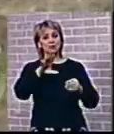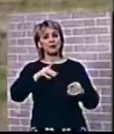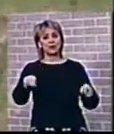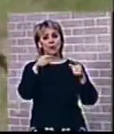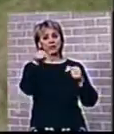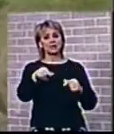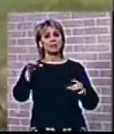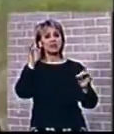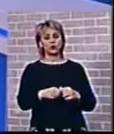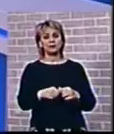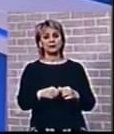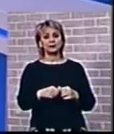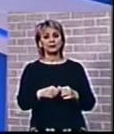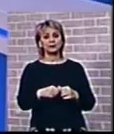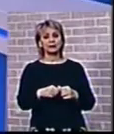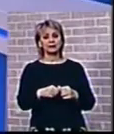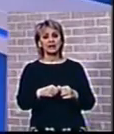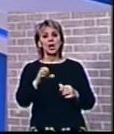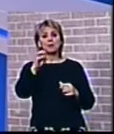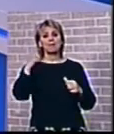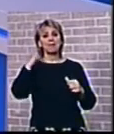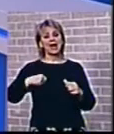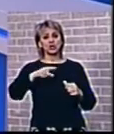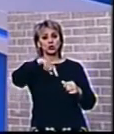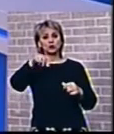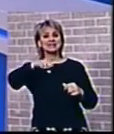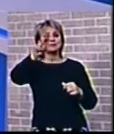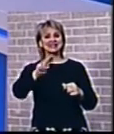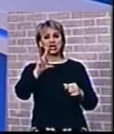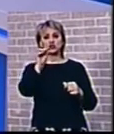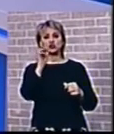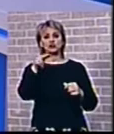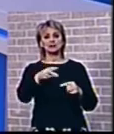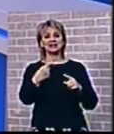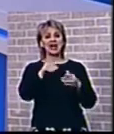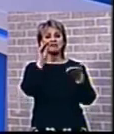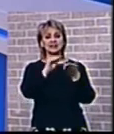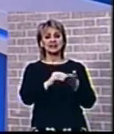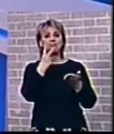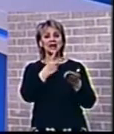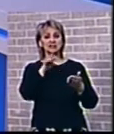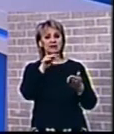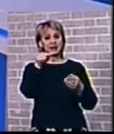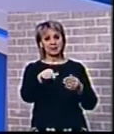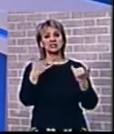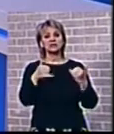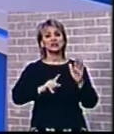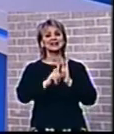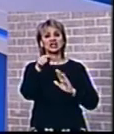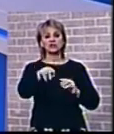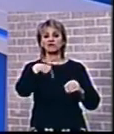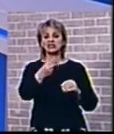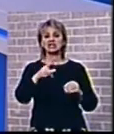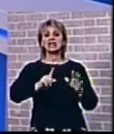подняты по тревоге. Майка, номер и специальный чип для фиксирования показанного времени. Сегодня началась